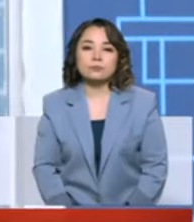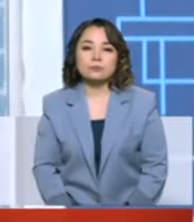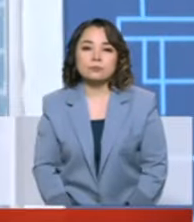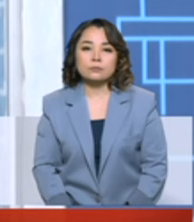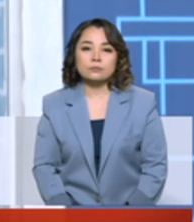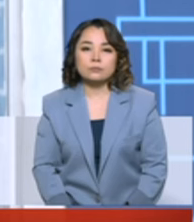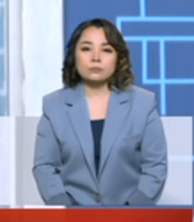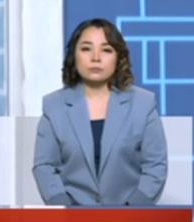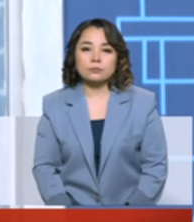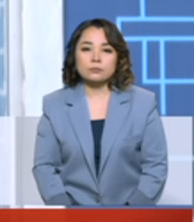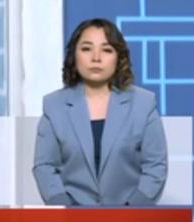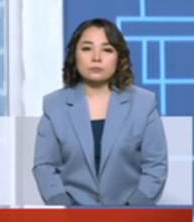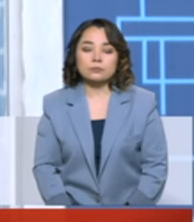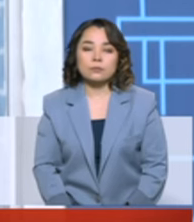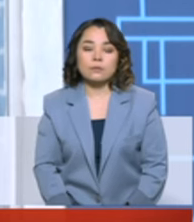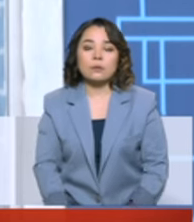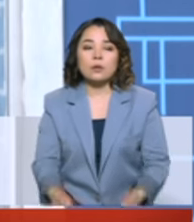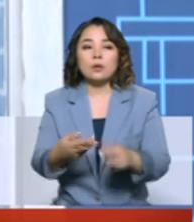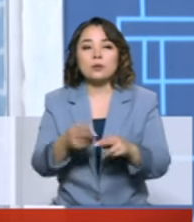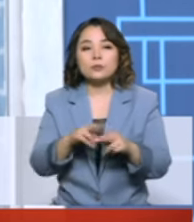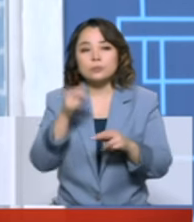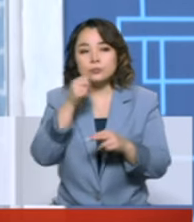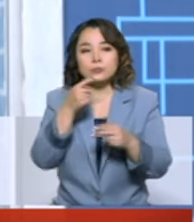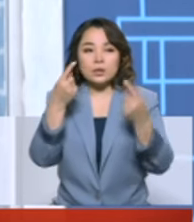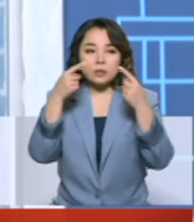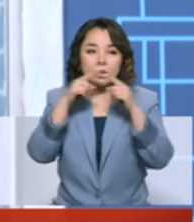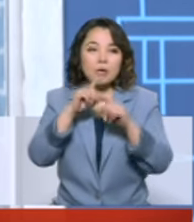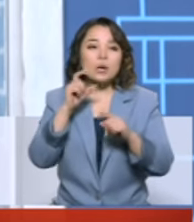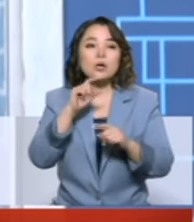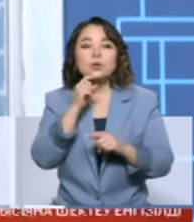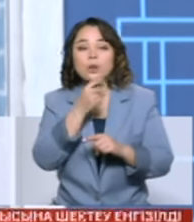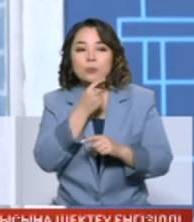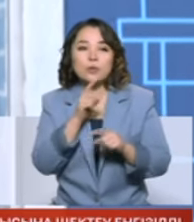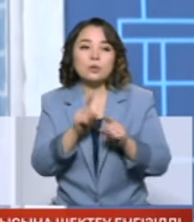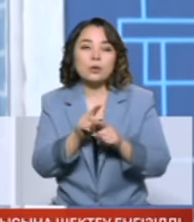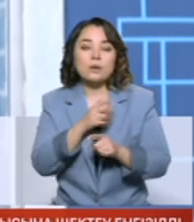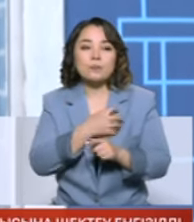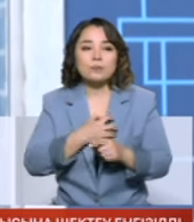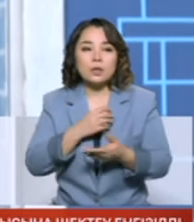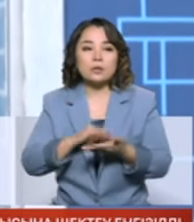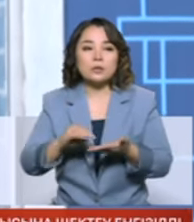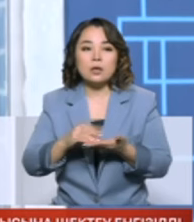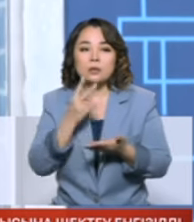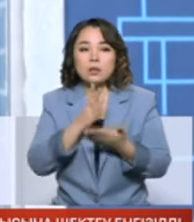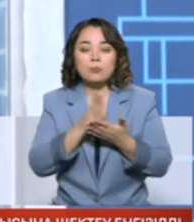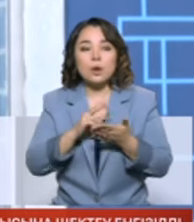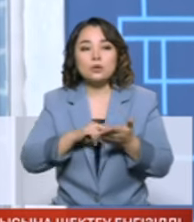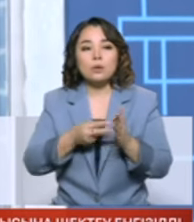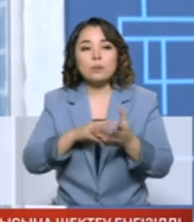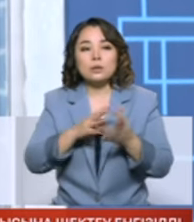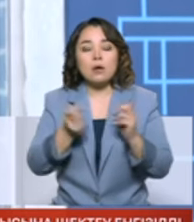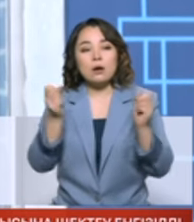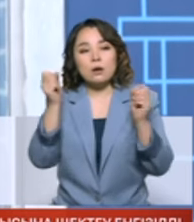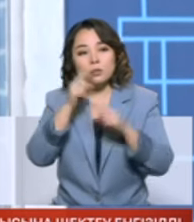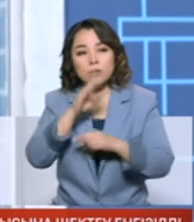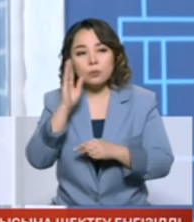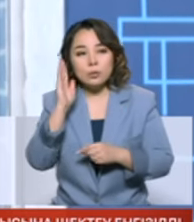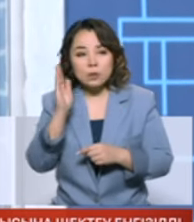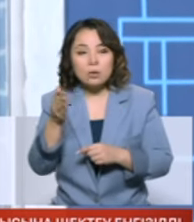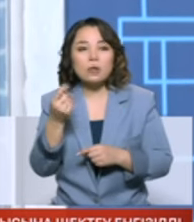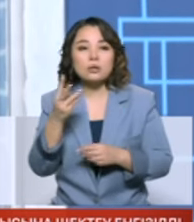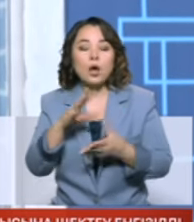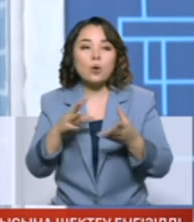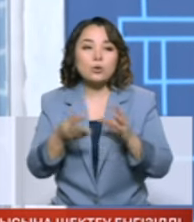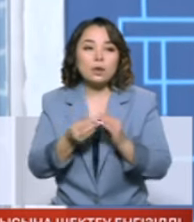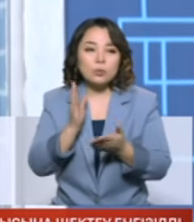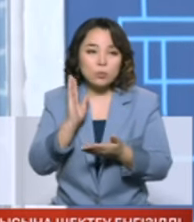Бил техника экономикалық негіздемелер жасалып жатыр. Сол жоба анықтайтын болды. Ол жер қанша көлем,